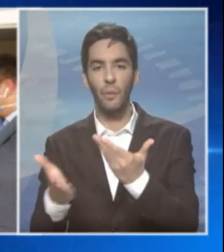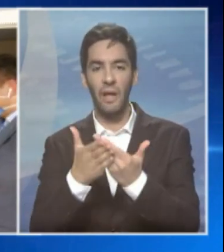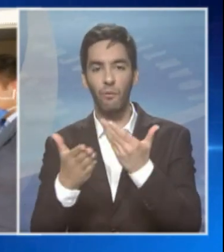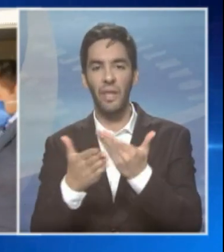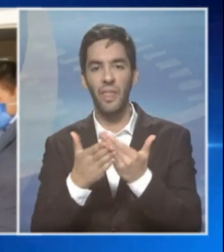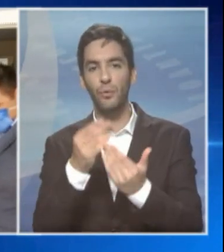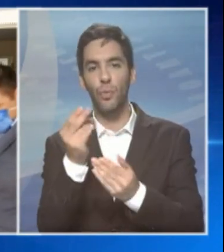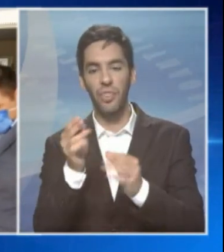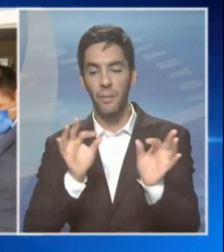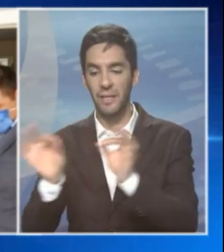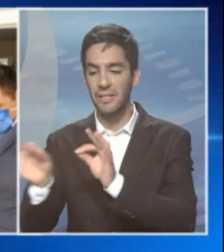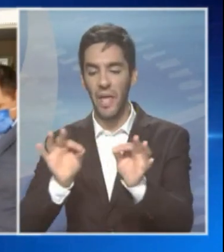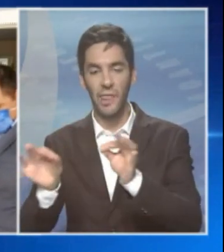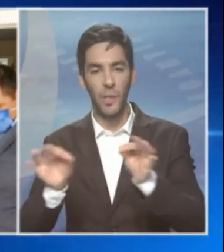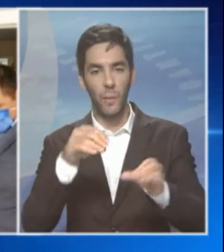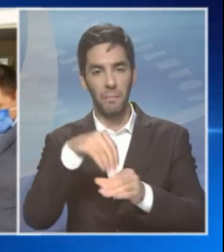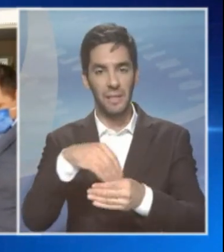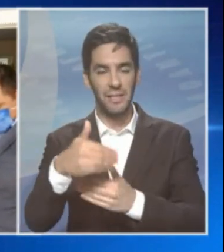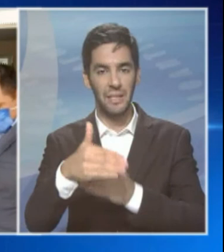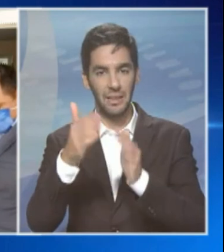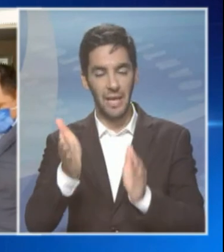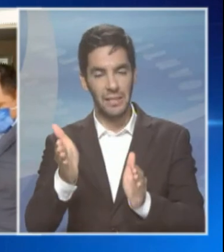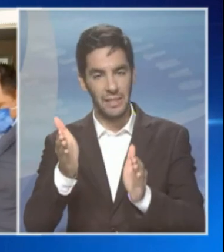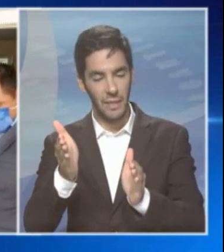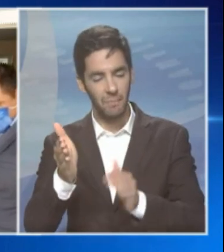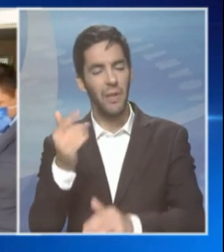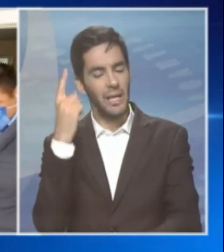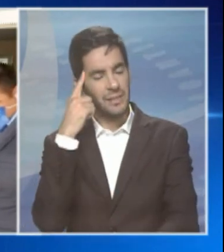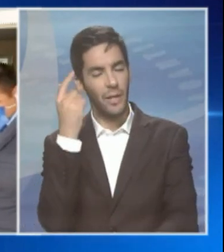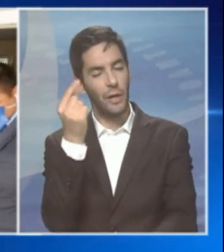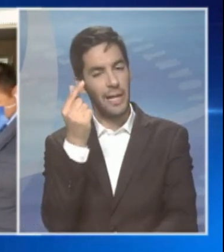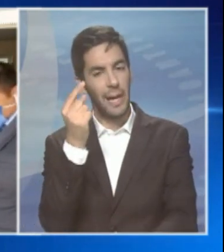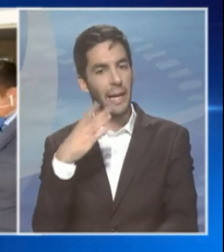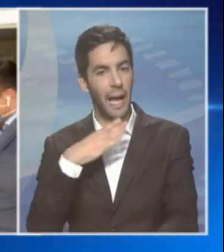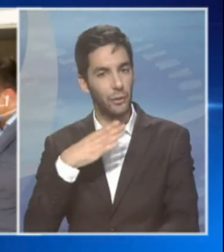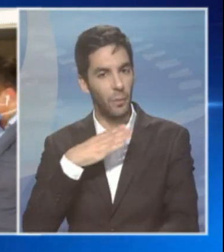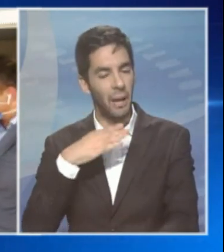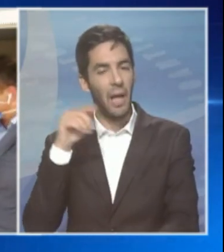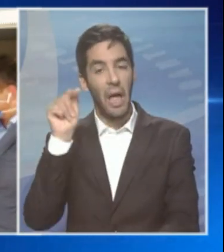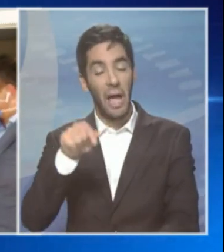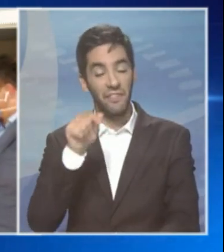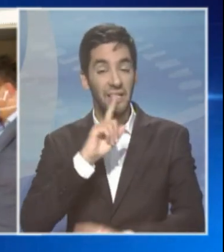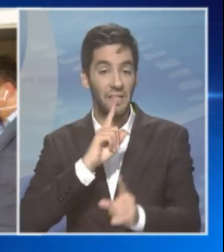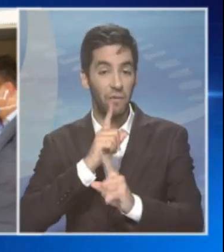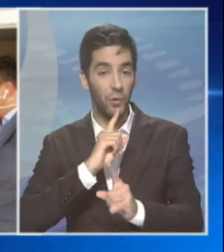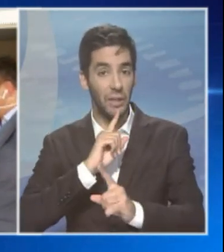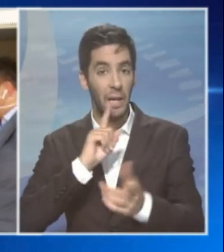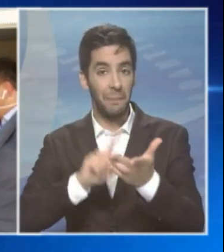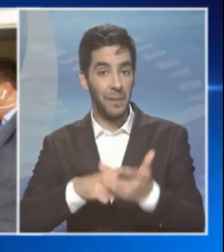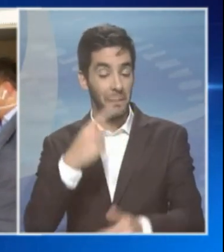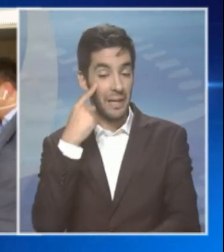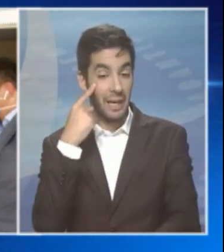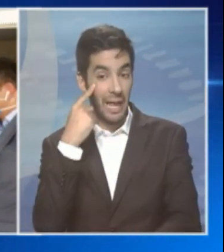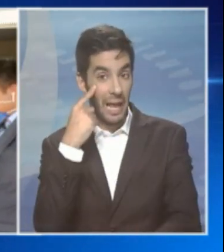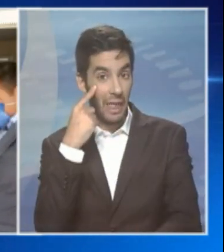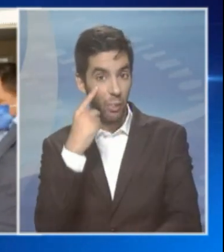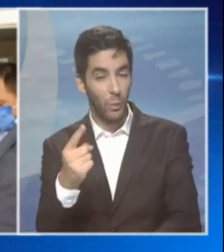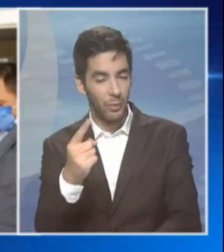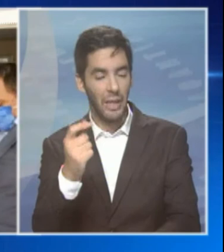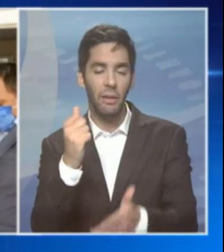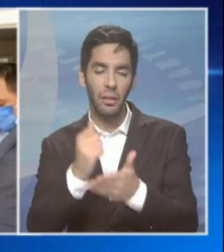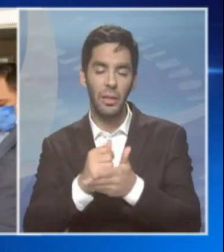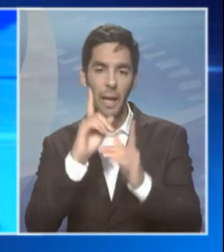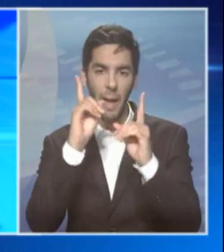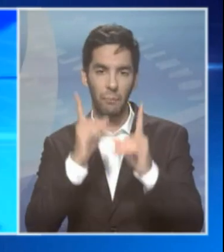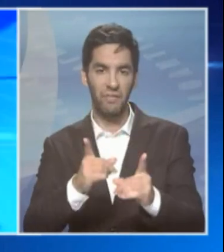προσπάθεια, είναι μερικές μόνο περιπτώσεις, αλλά όσες και αν είναι, εκεί που υπάρχουν ευθύνες θα πρέπει να